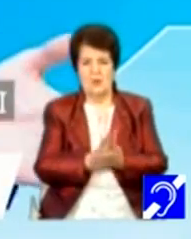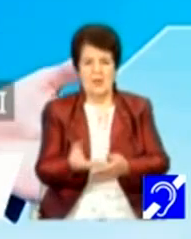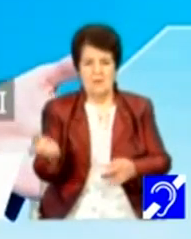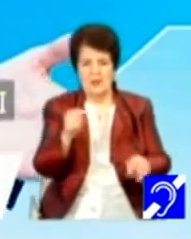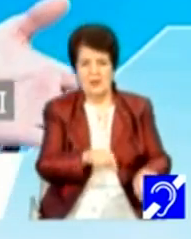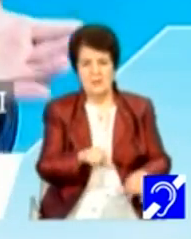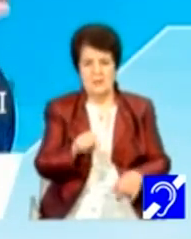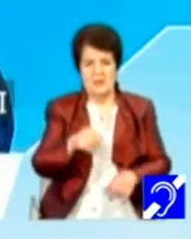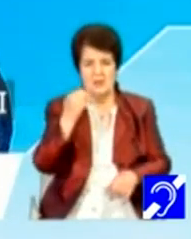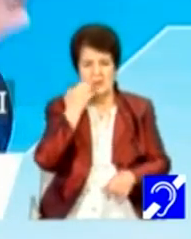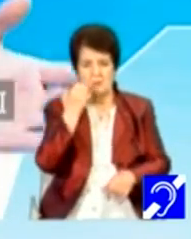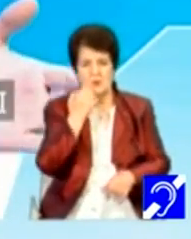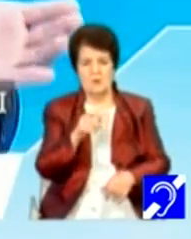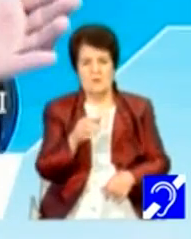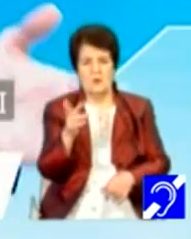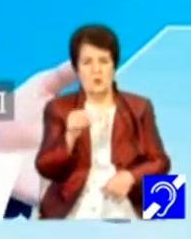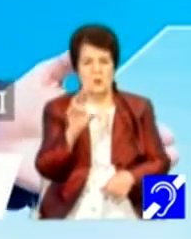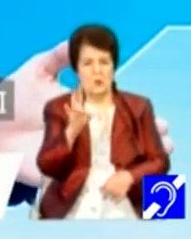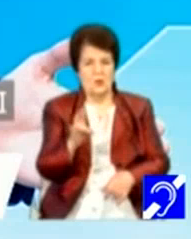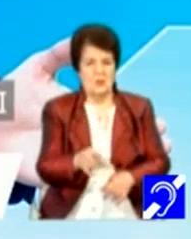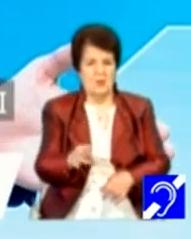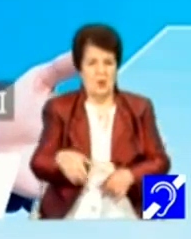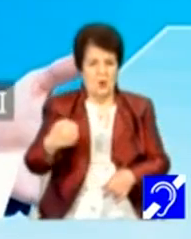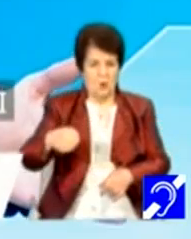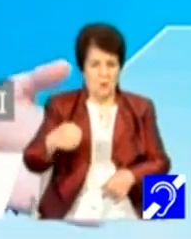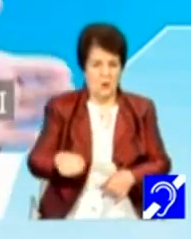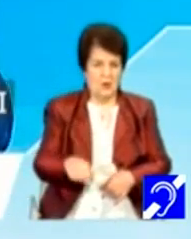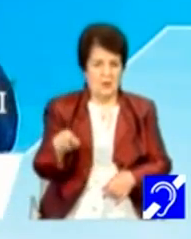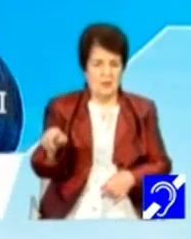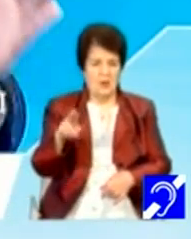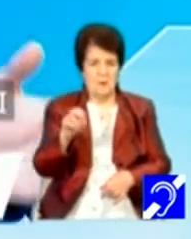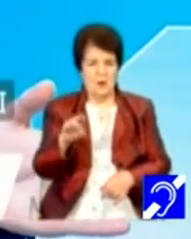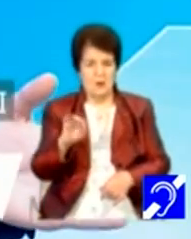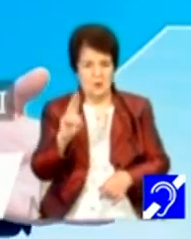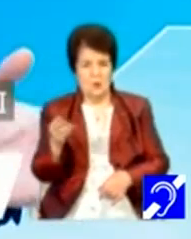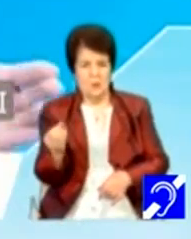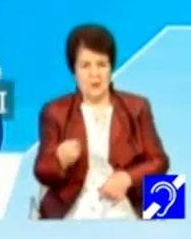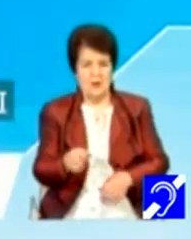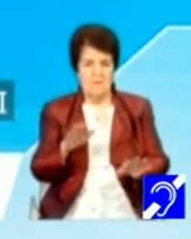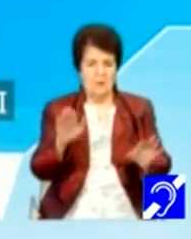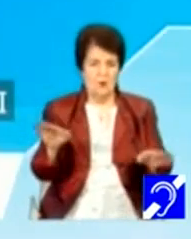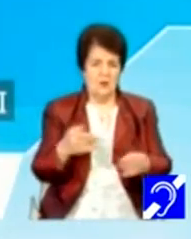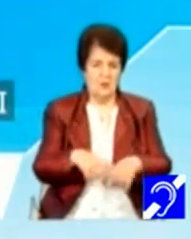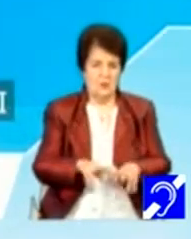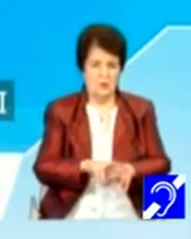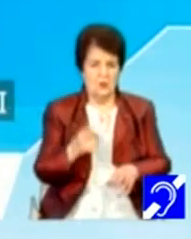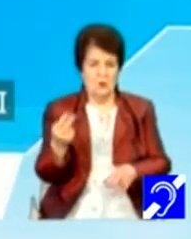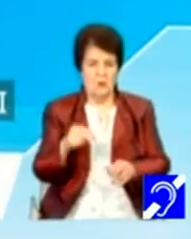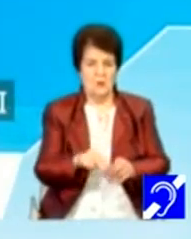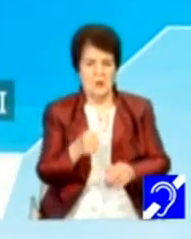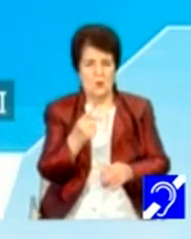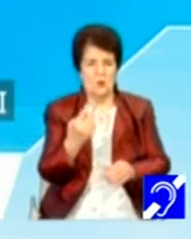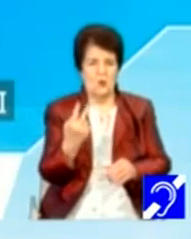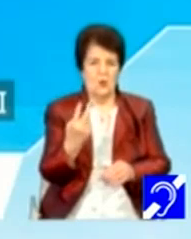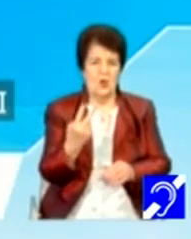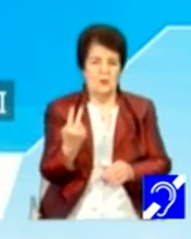Moscova, de Dodon nici nu mai trebuie să spunem, toată lumea l-a văzut cu punga, cu bani de la Plahotniuc. De Voronin, la același lucru, din 2001 până în 2009, au privatizat